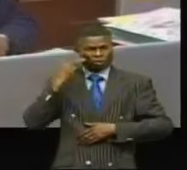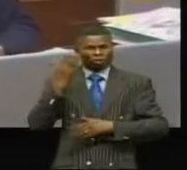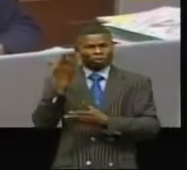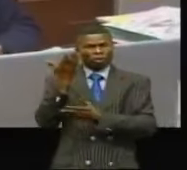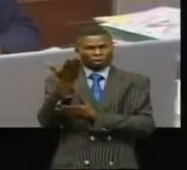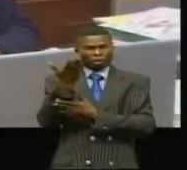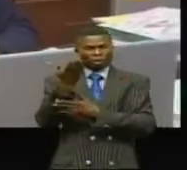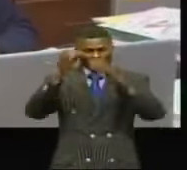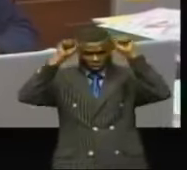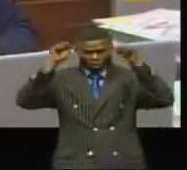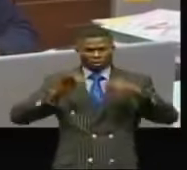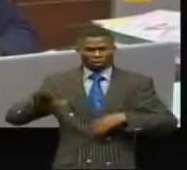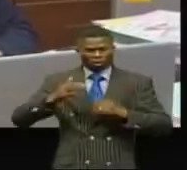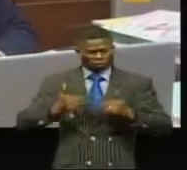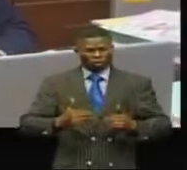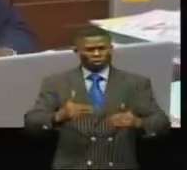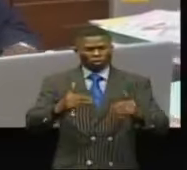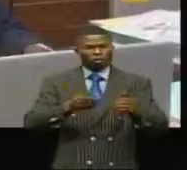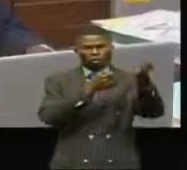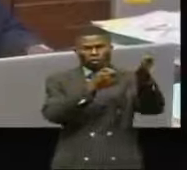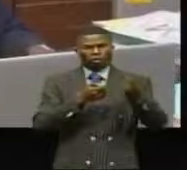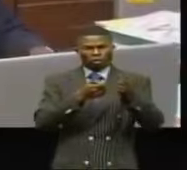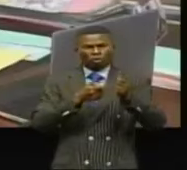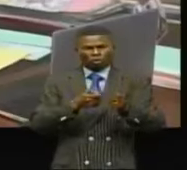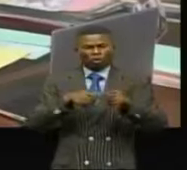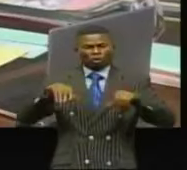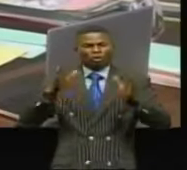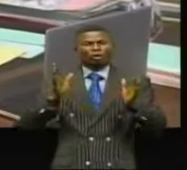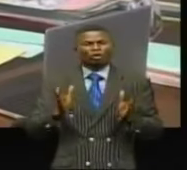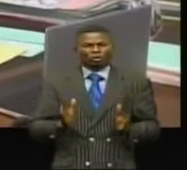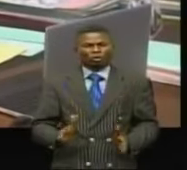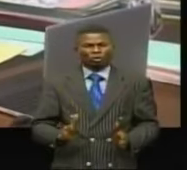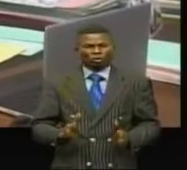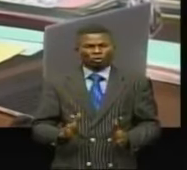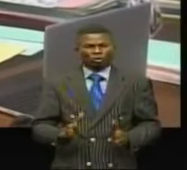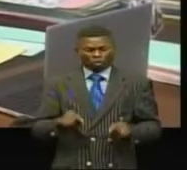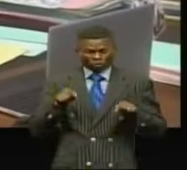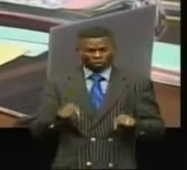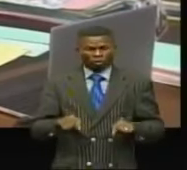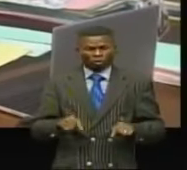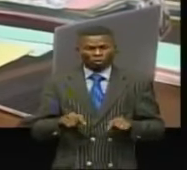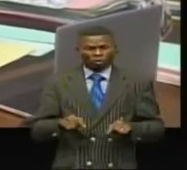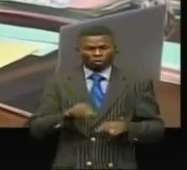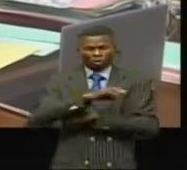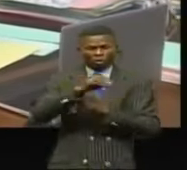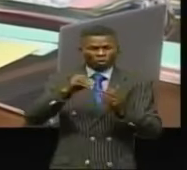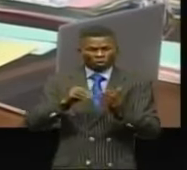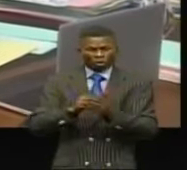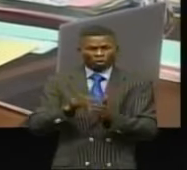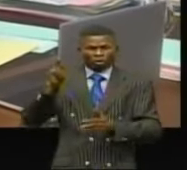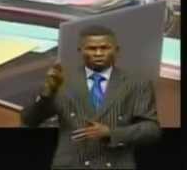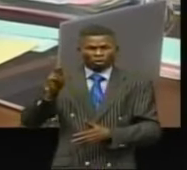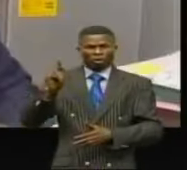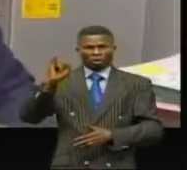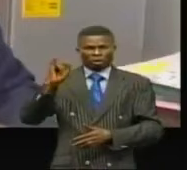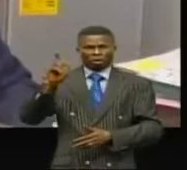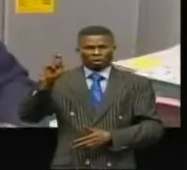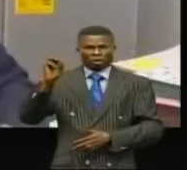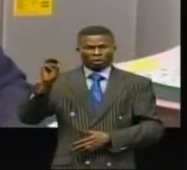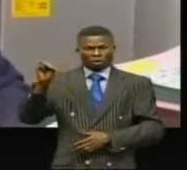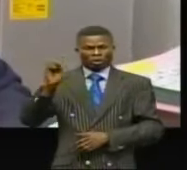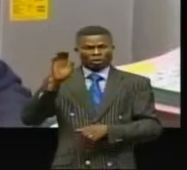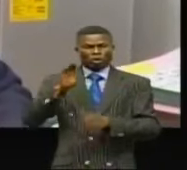l'État continue d'attirer des patriotes congolais. À ce jour, le centre de Kitona a enregistré plus de